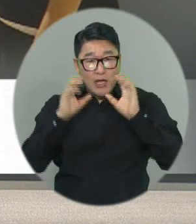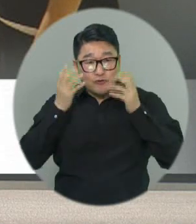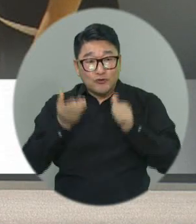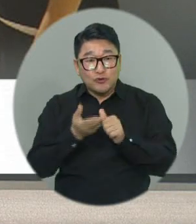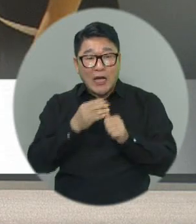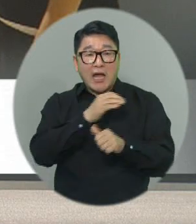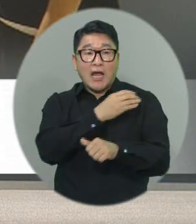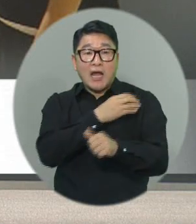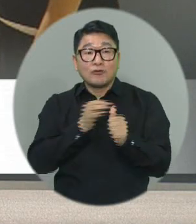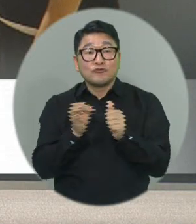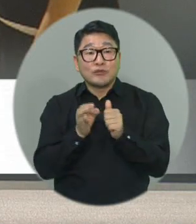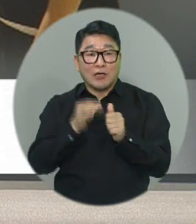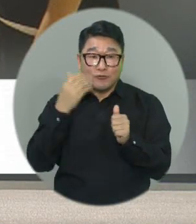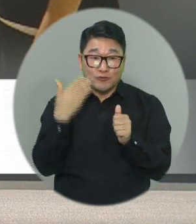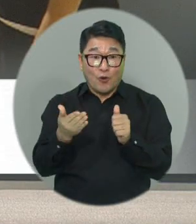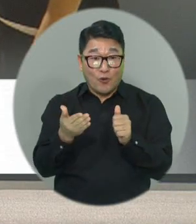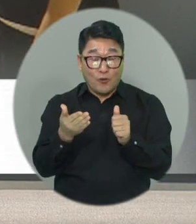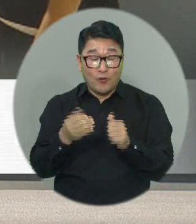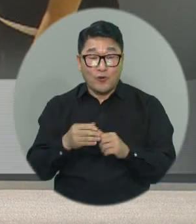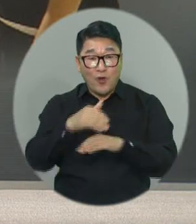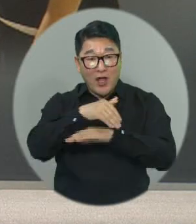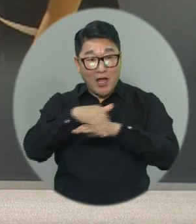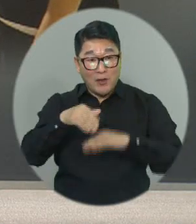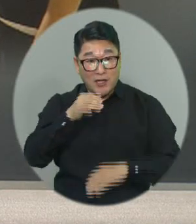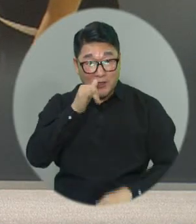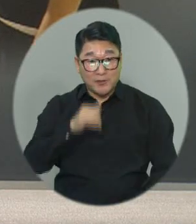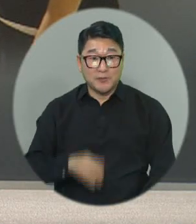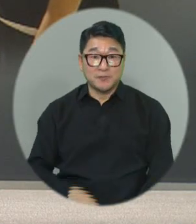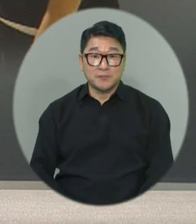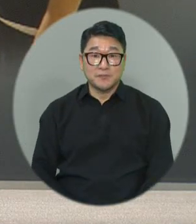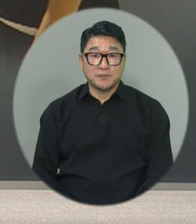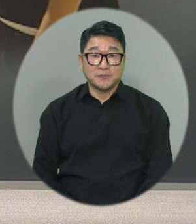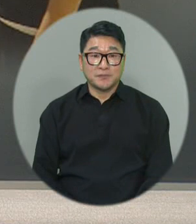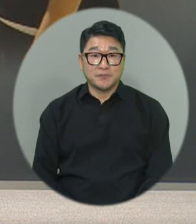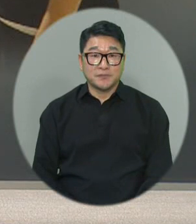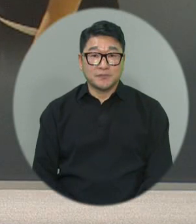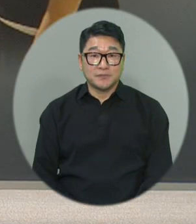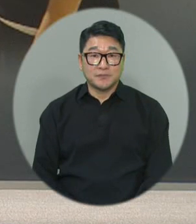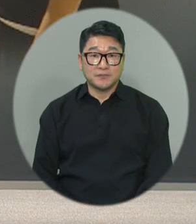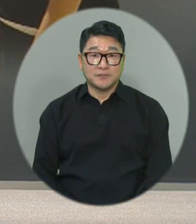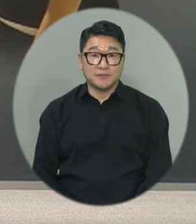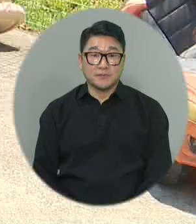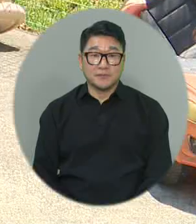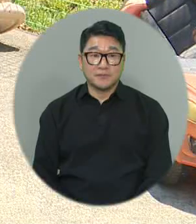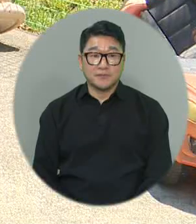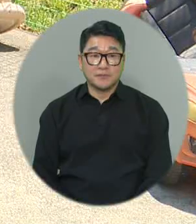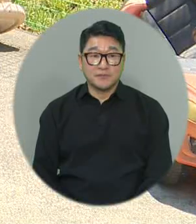등 공격적인 정책을 펴고 있습니다. 박종호 기자가 보도합니다.